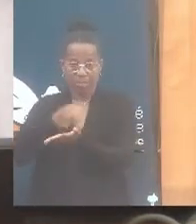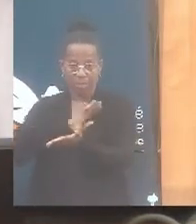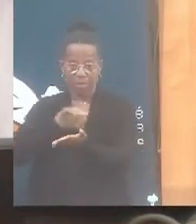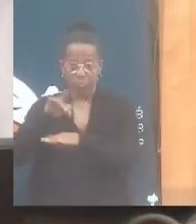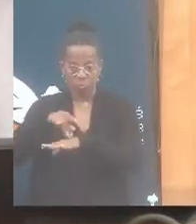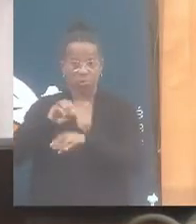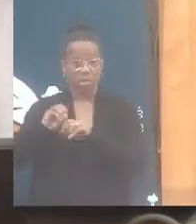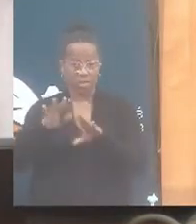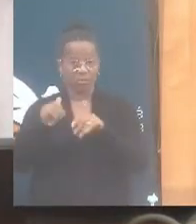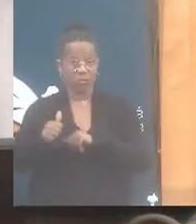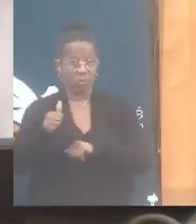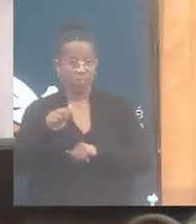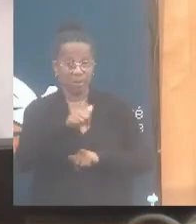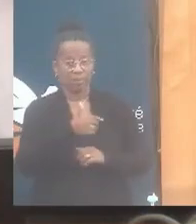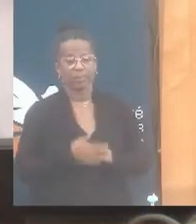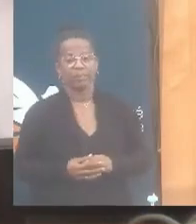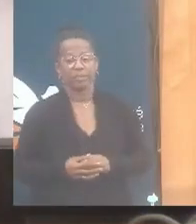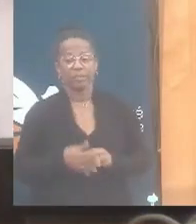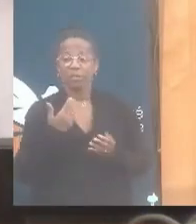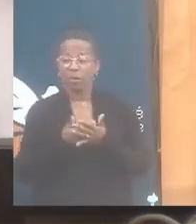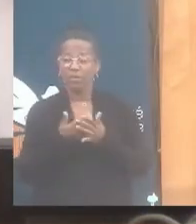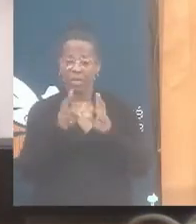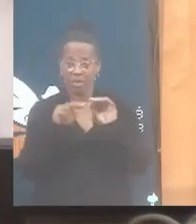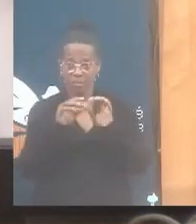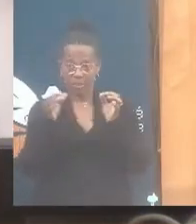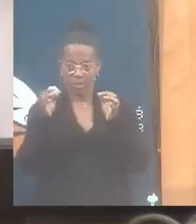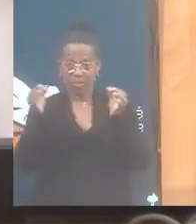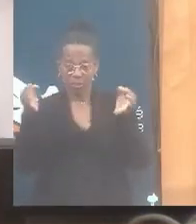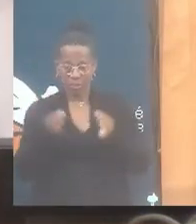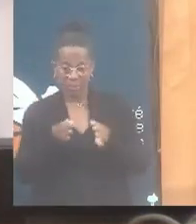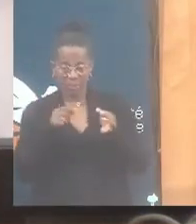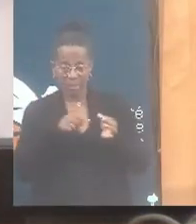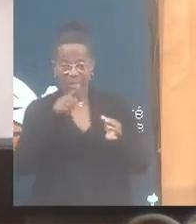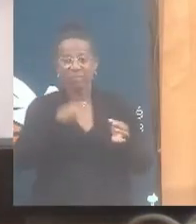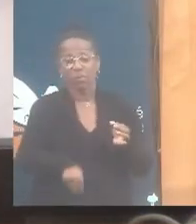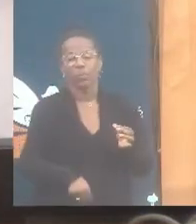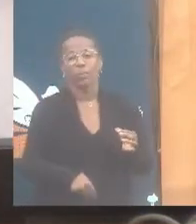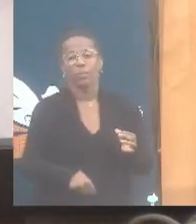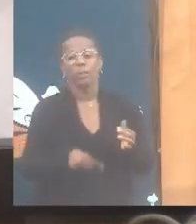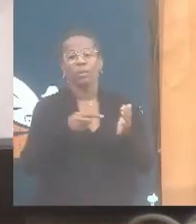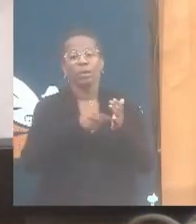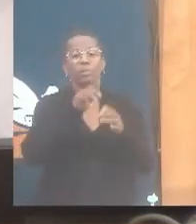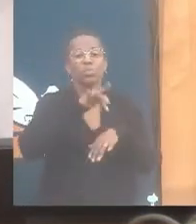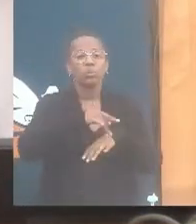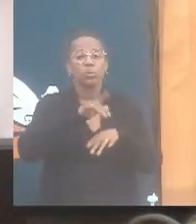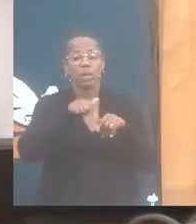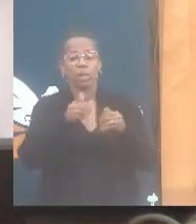faut comprendre. C'est comme ça qu'il faut expliquer la comptabilité, M. Marissette. Quand vous avez des difficultés